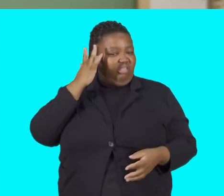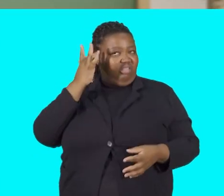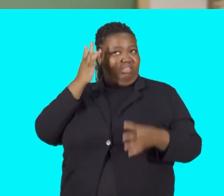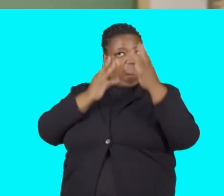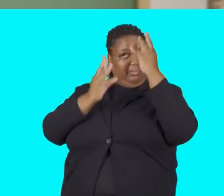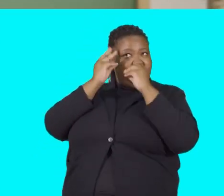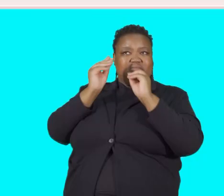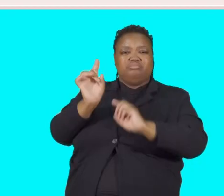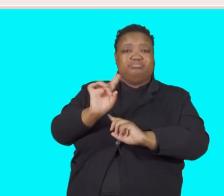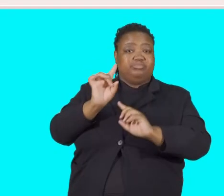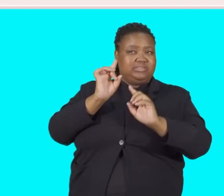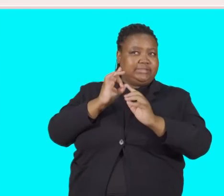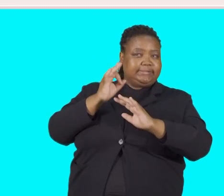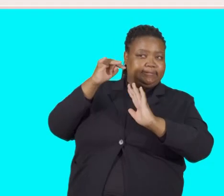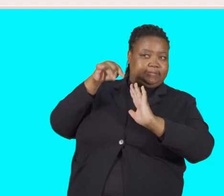kwimixholo ebalulekileyo.